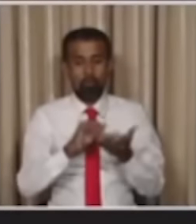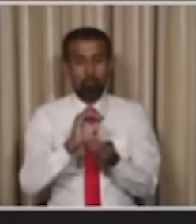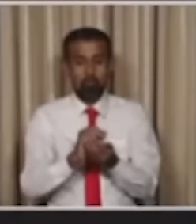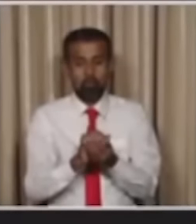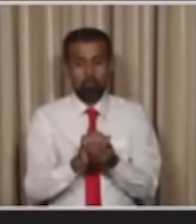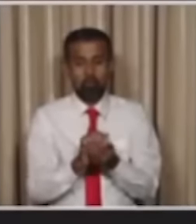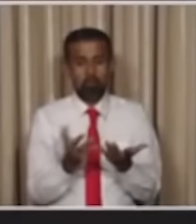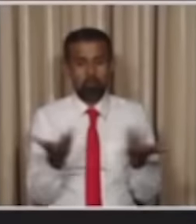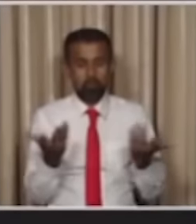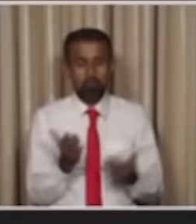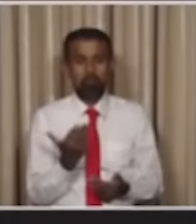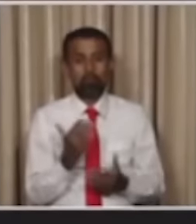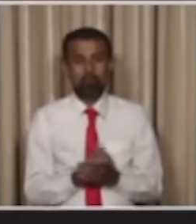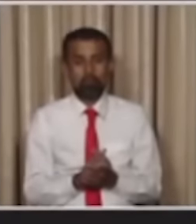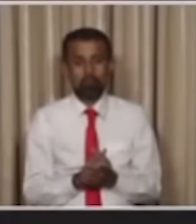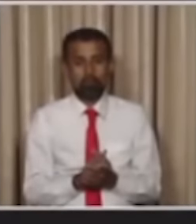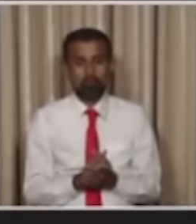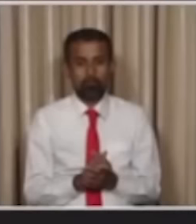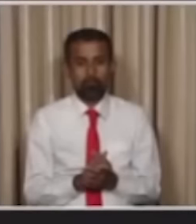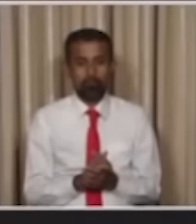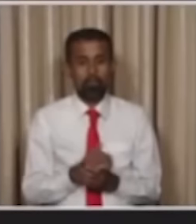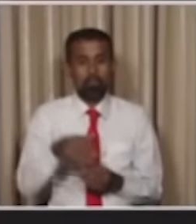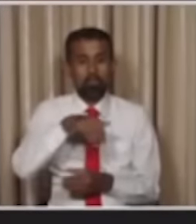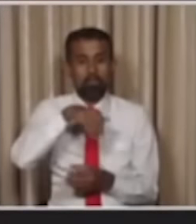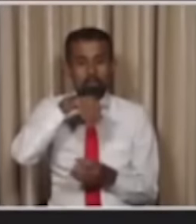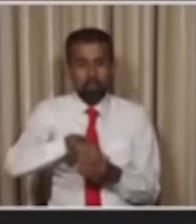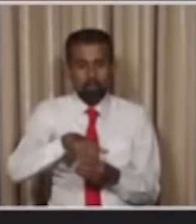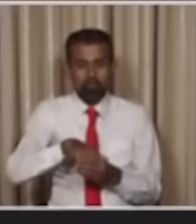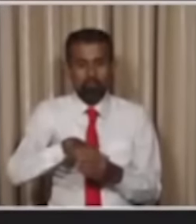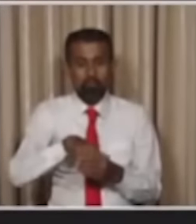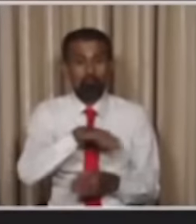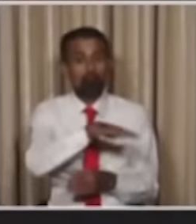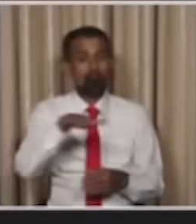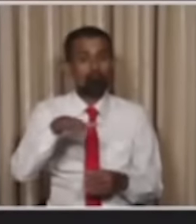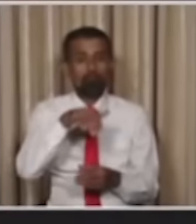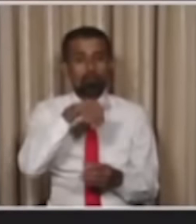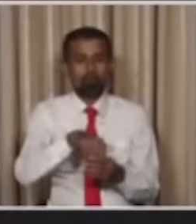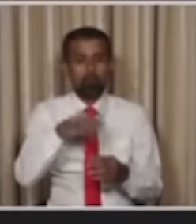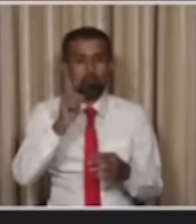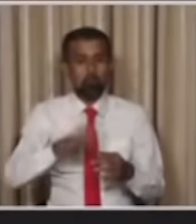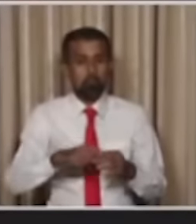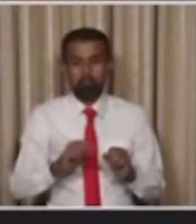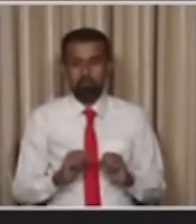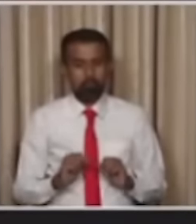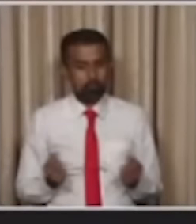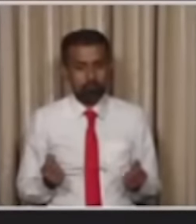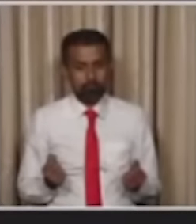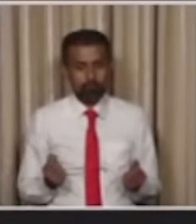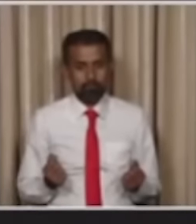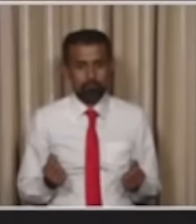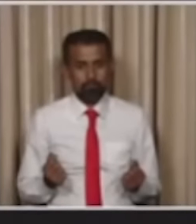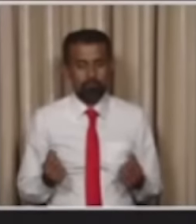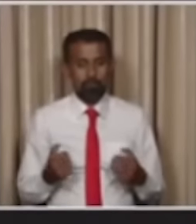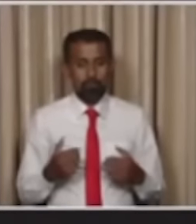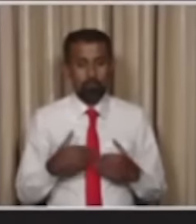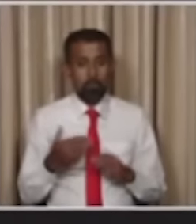කරගන්න බැරි වුණේ මේවා මේ අභ්‍යන්තරව ඒ දේශීය සමාජයන් තුළ ප්‍රශ්නයක් නෙවෙයි මේක. මම